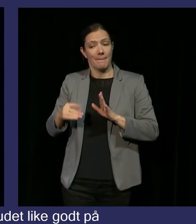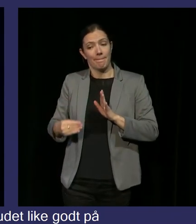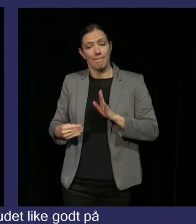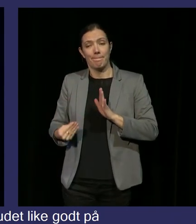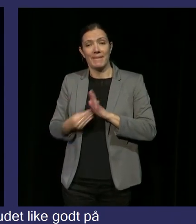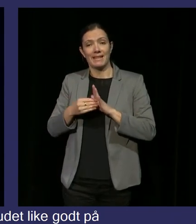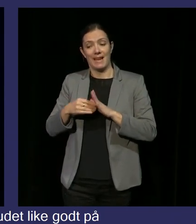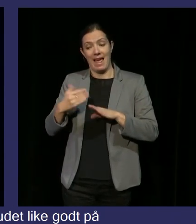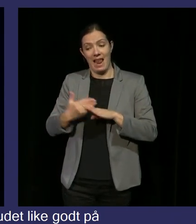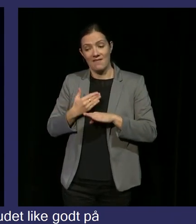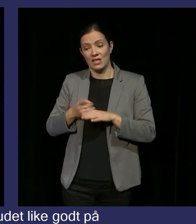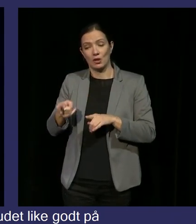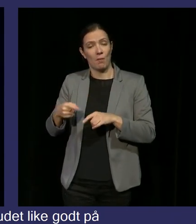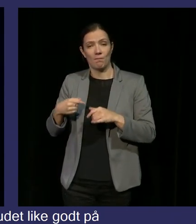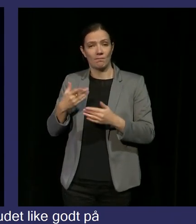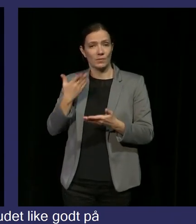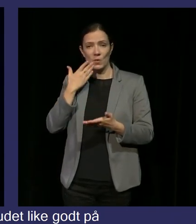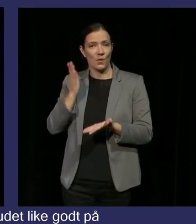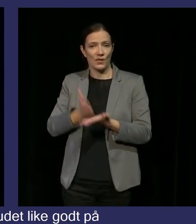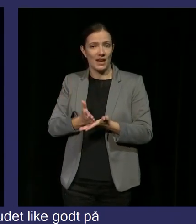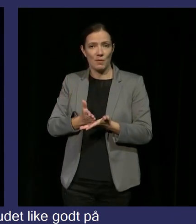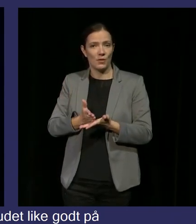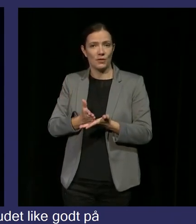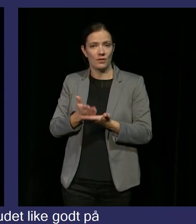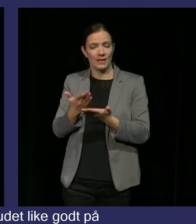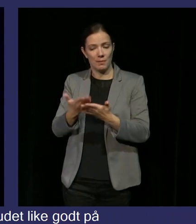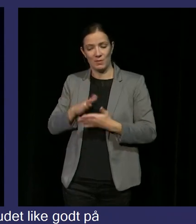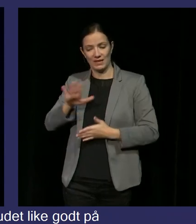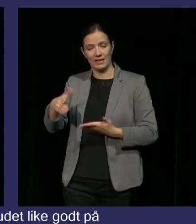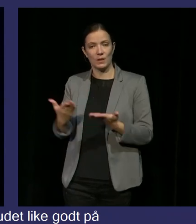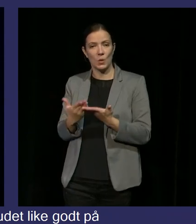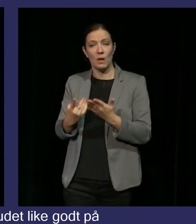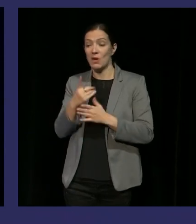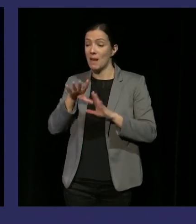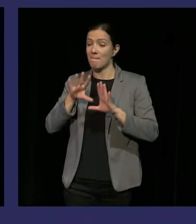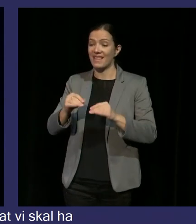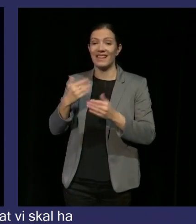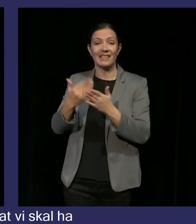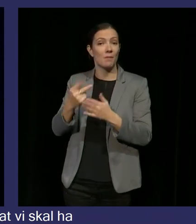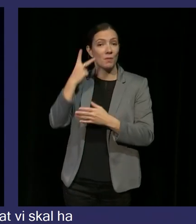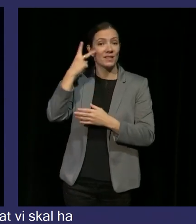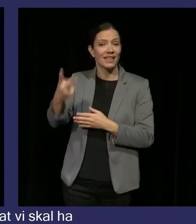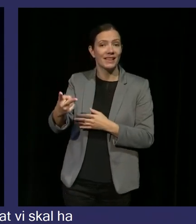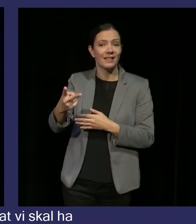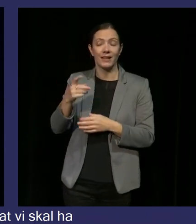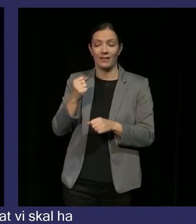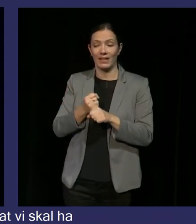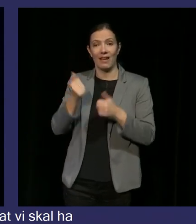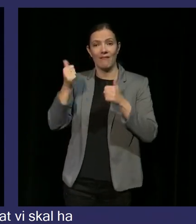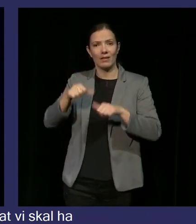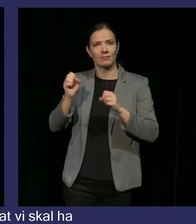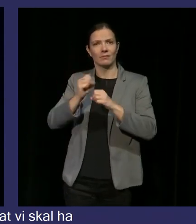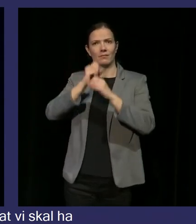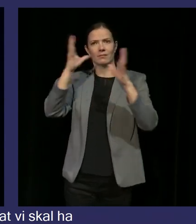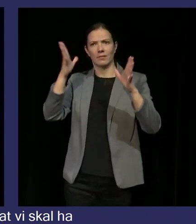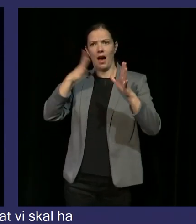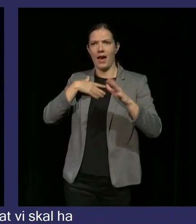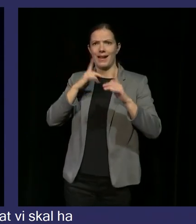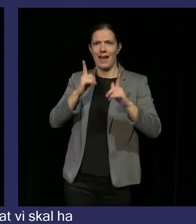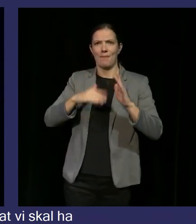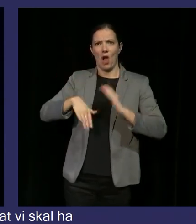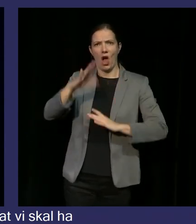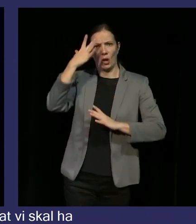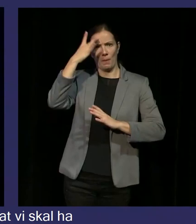elevene som da ikke får tilbudet like godt på skolen sin, kan få et veldig mye bedre tilbud på sikt. For det jo vanskelig å se for at vi skal ha lærere med